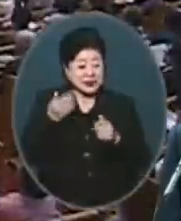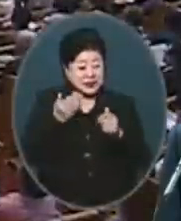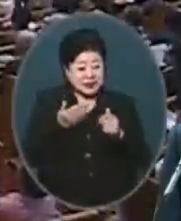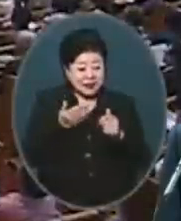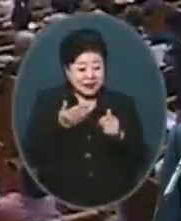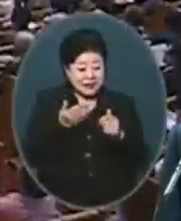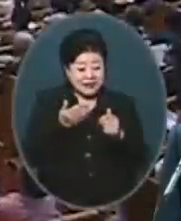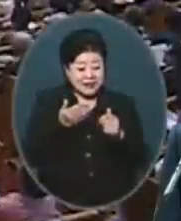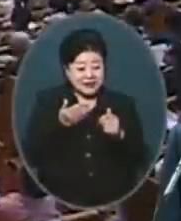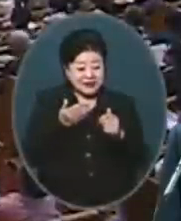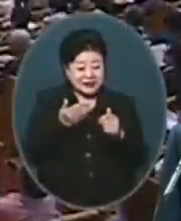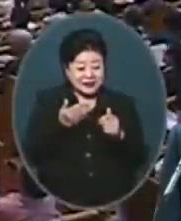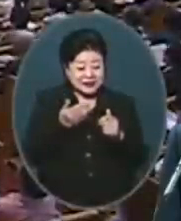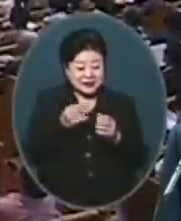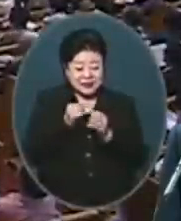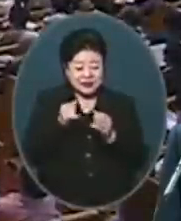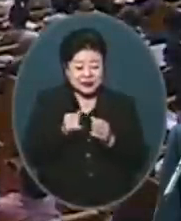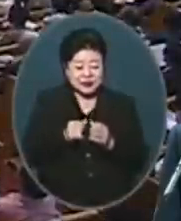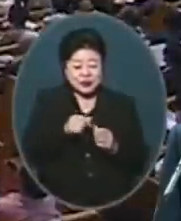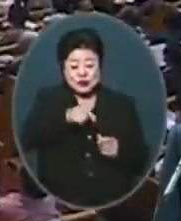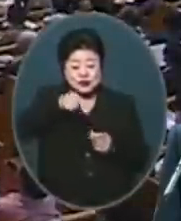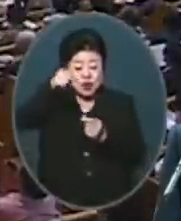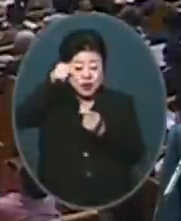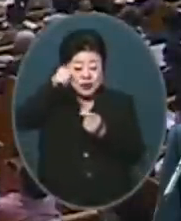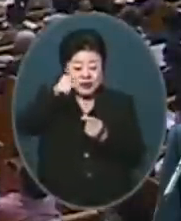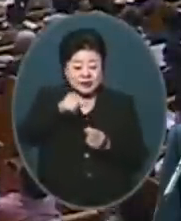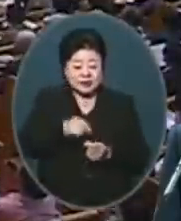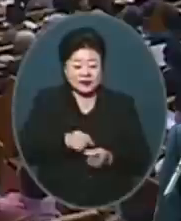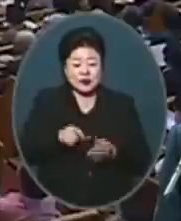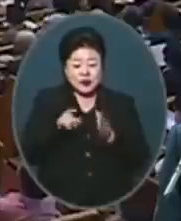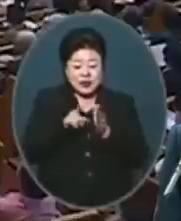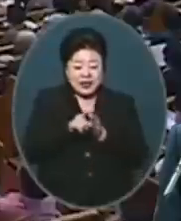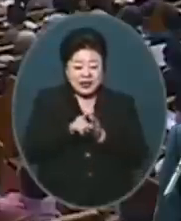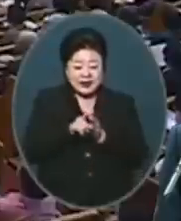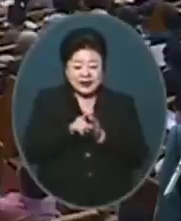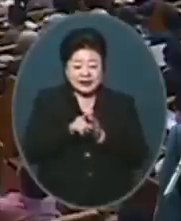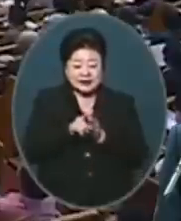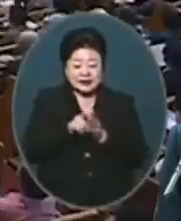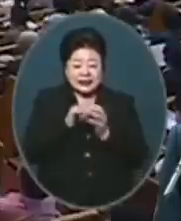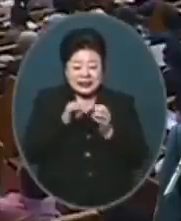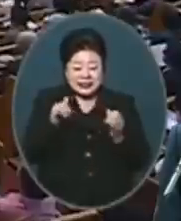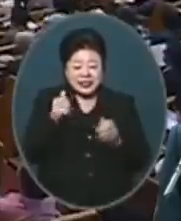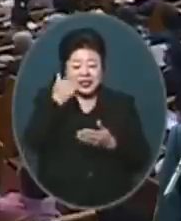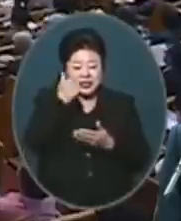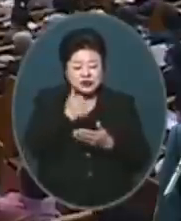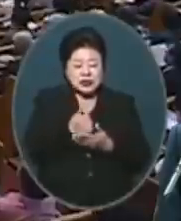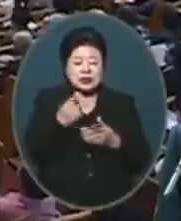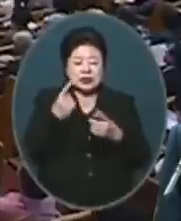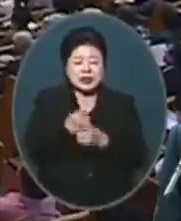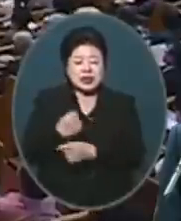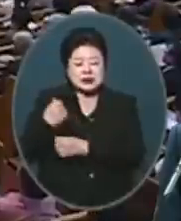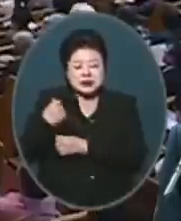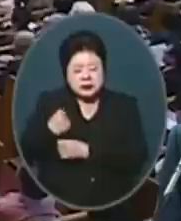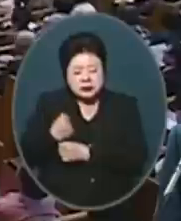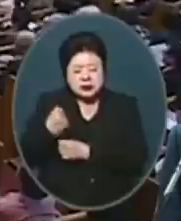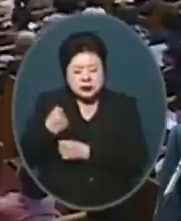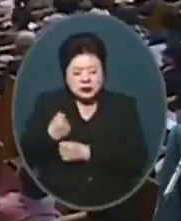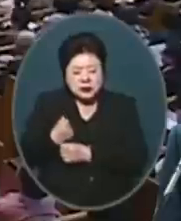예수님께서는 인류의 구원을 위해 인간의 죄를 대신